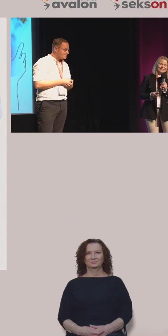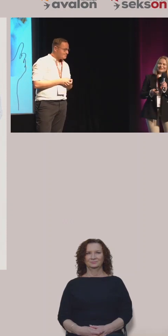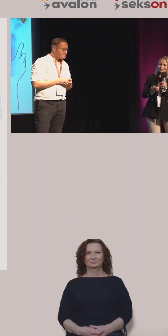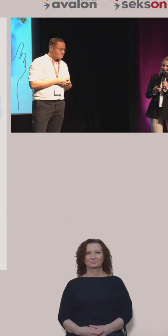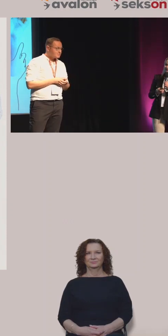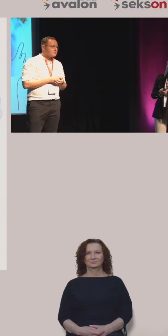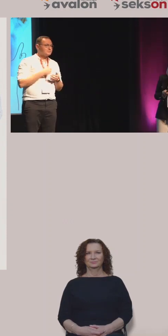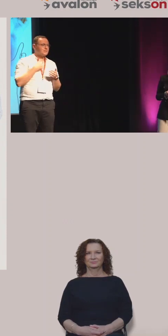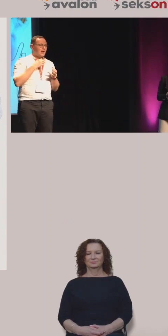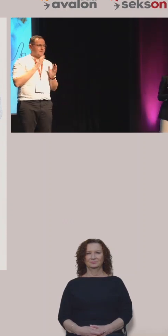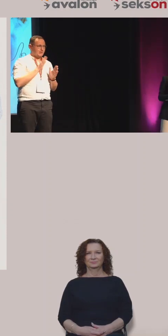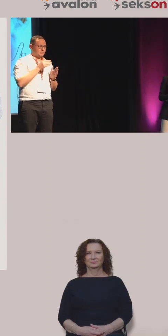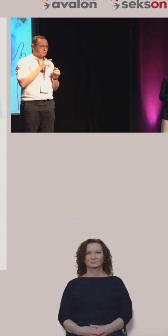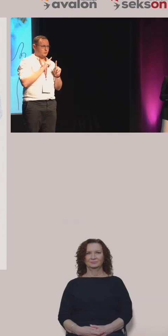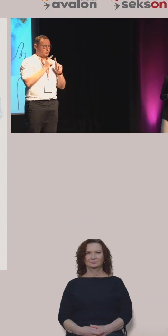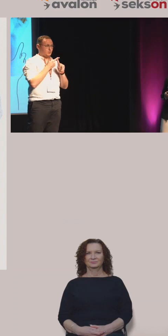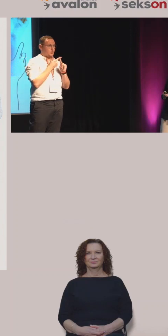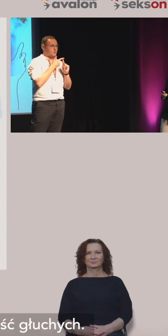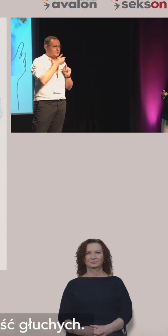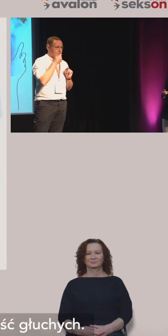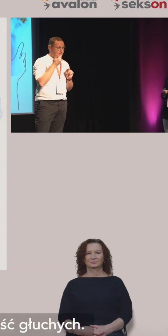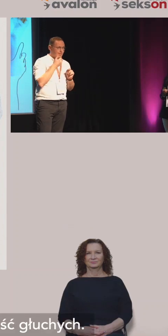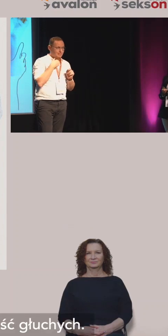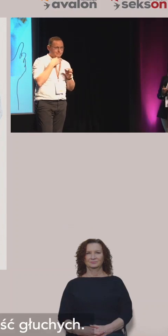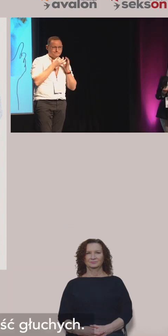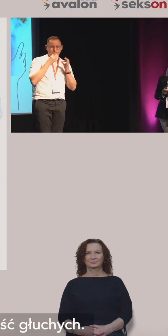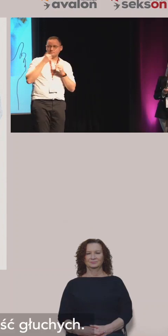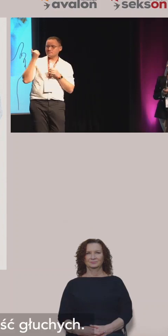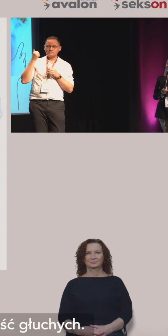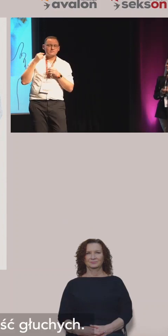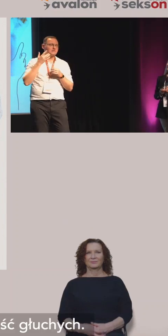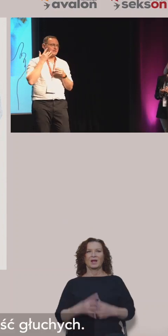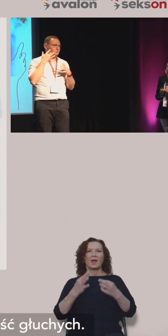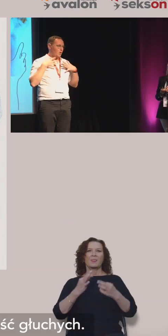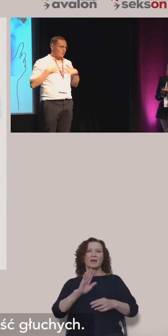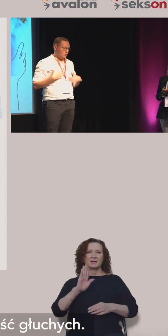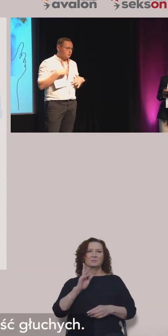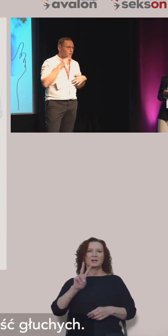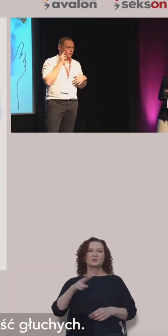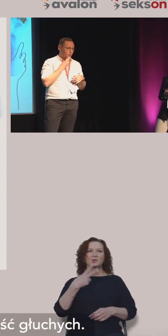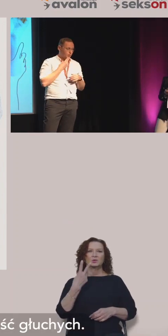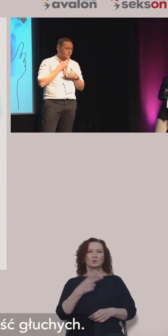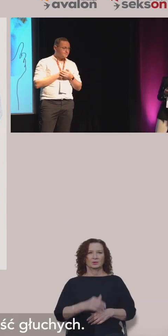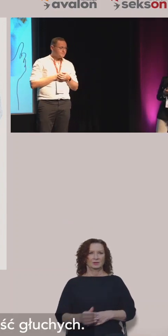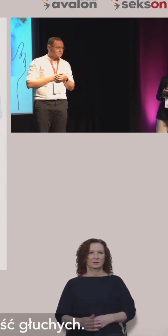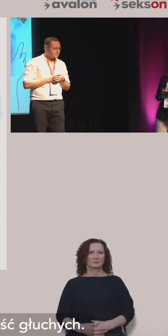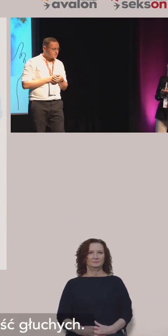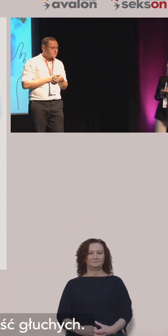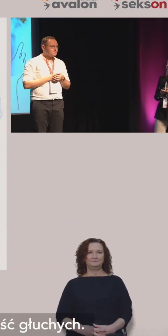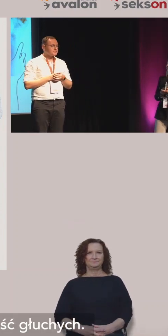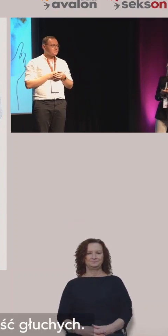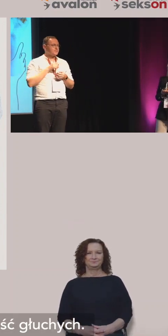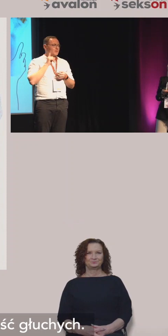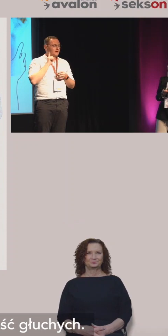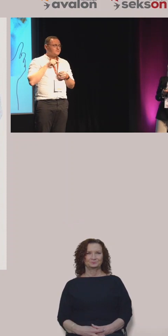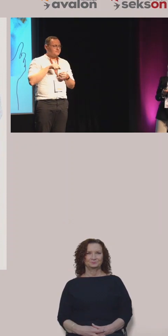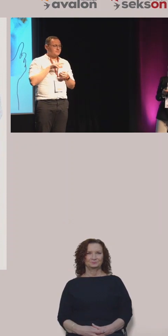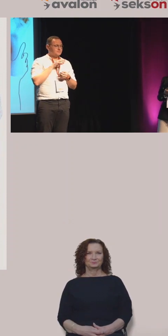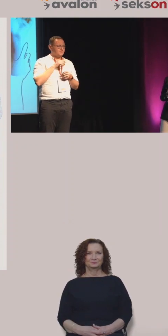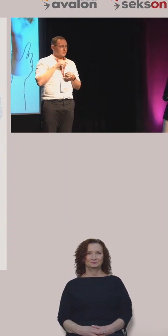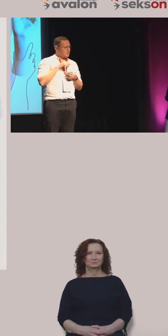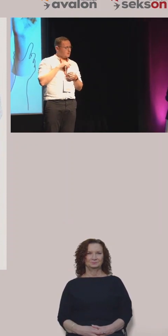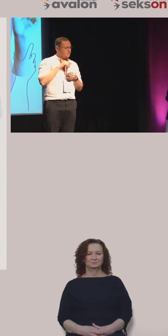Następnie. Teraz Łukasz się skupi na części związanej z seksualnością. Teraz będzie drugi temat, o którym opowiem. Seksualność głuchych.